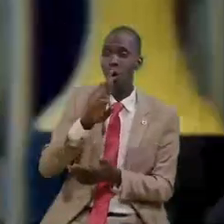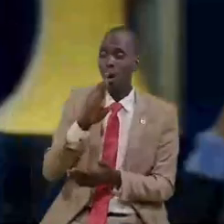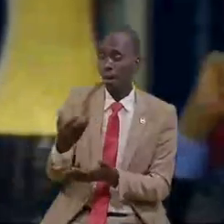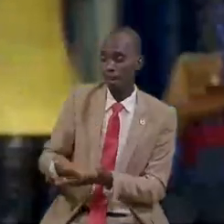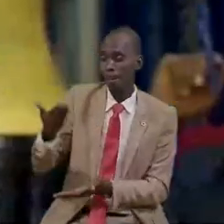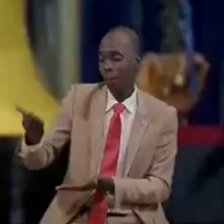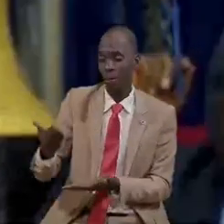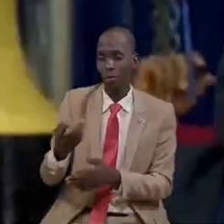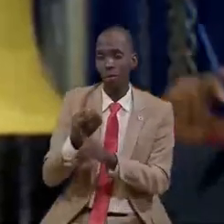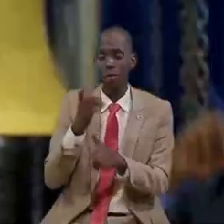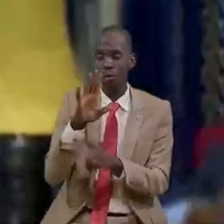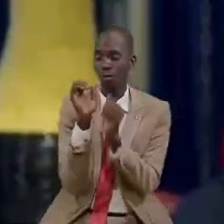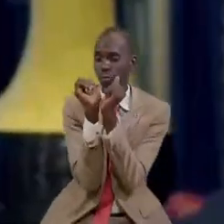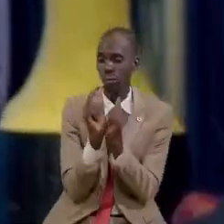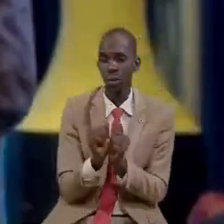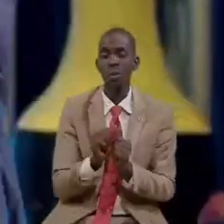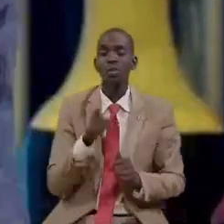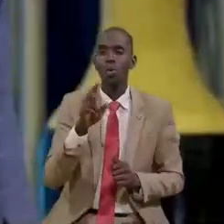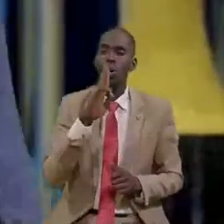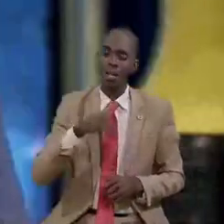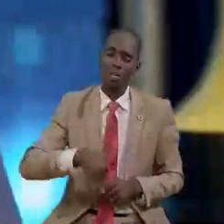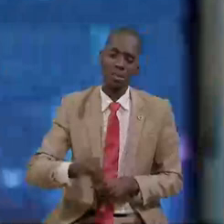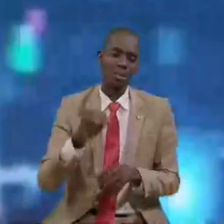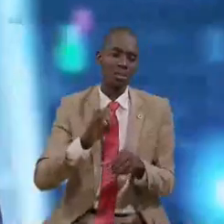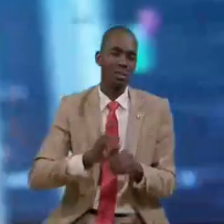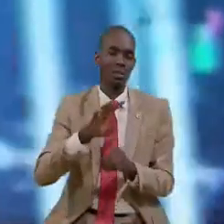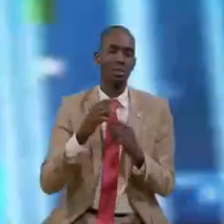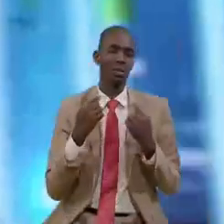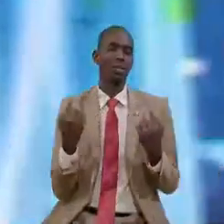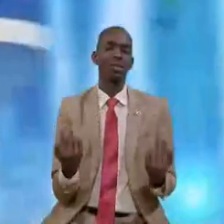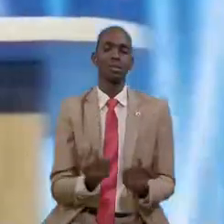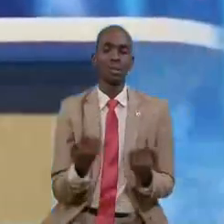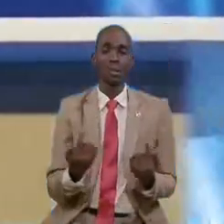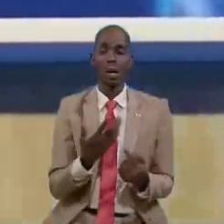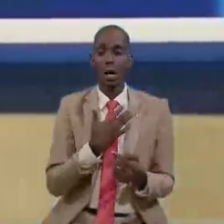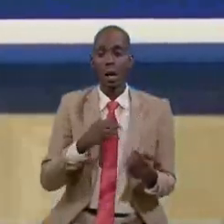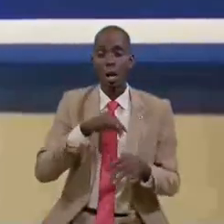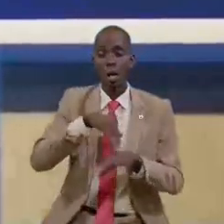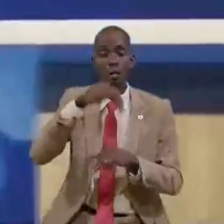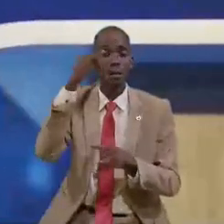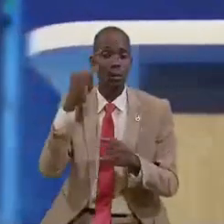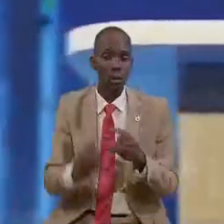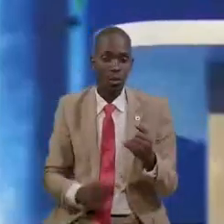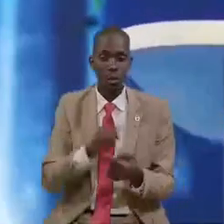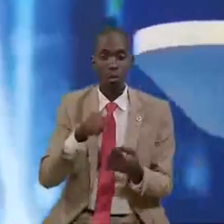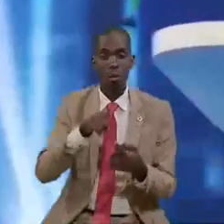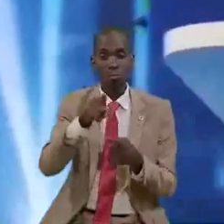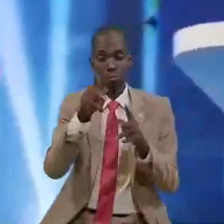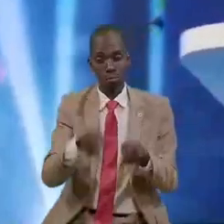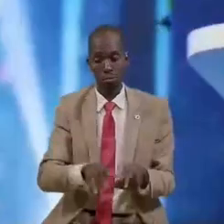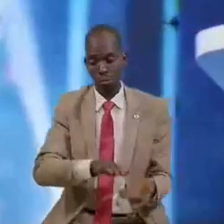prix. Vous êtes dans l'esclavage, dans la captivité, vous êtes dans le péché. Et quand finalement vous mourrez, et